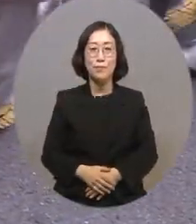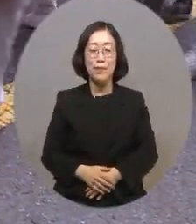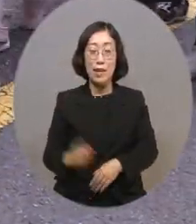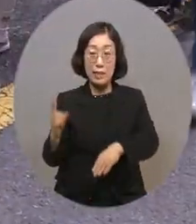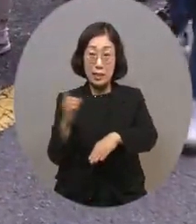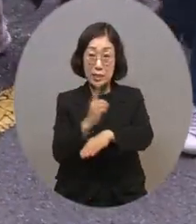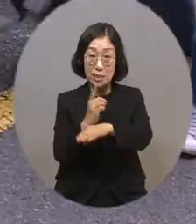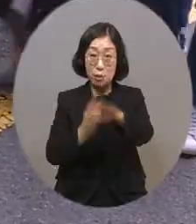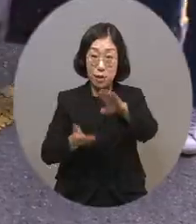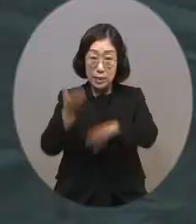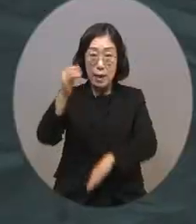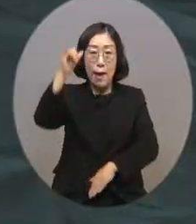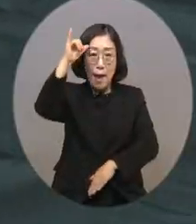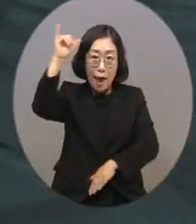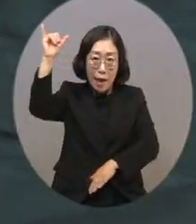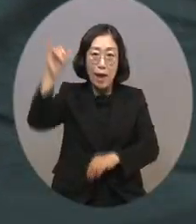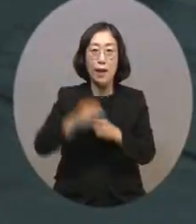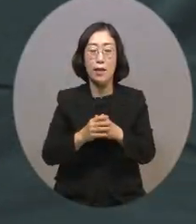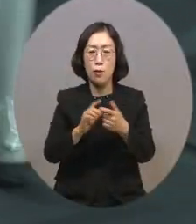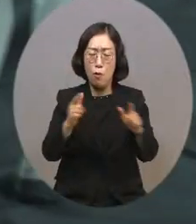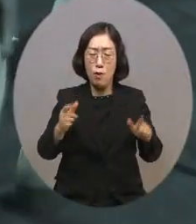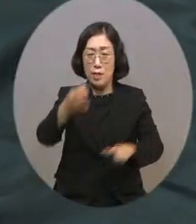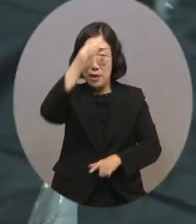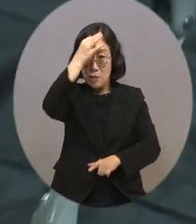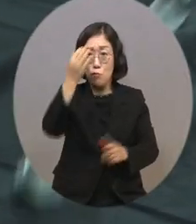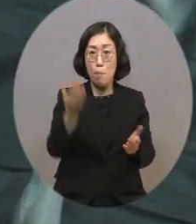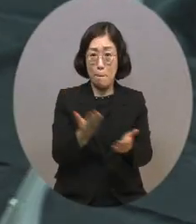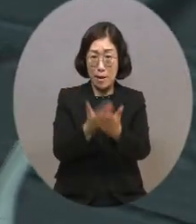디지털을 넘어 AI 인공지능 시대에 우리